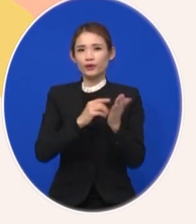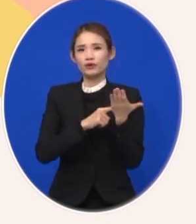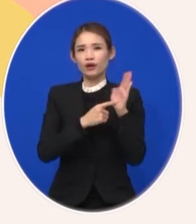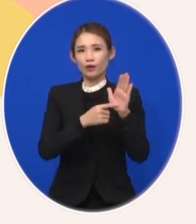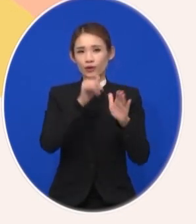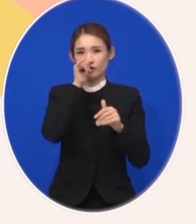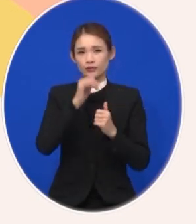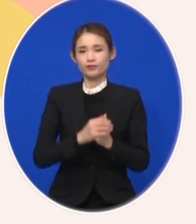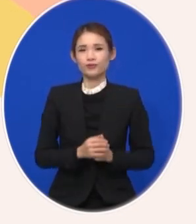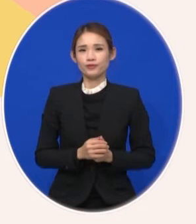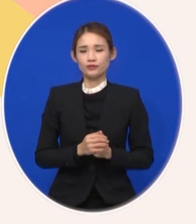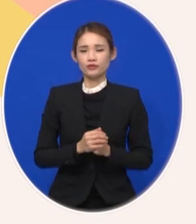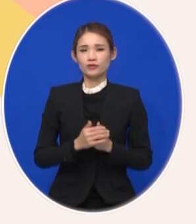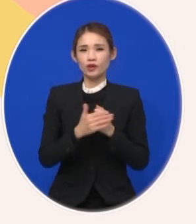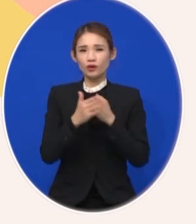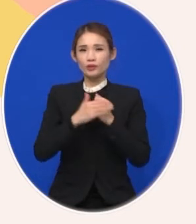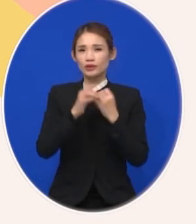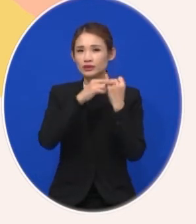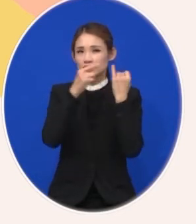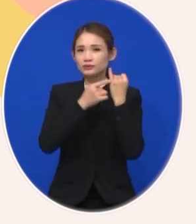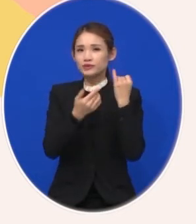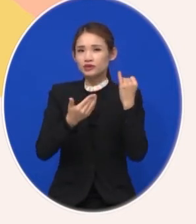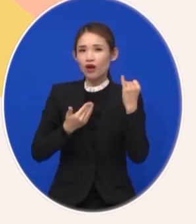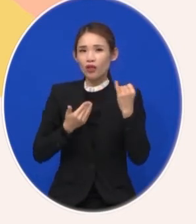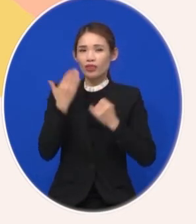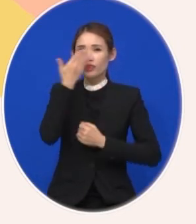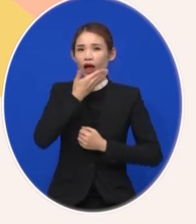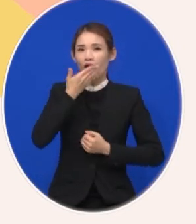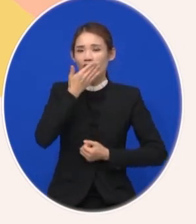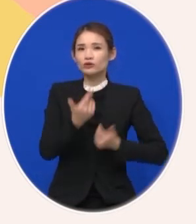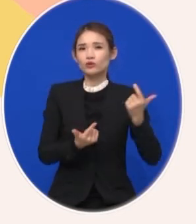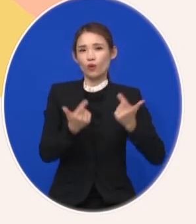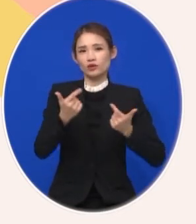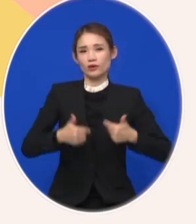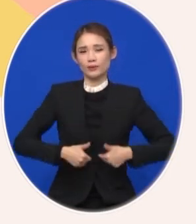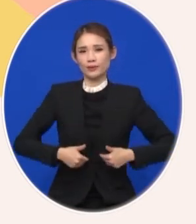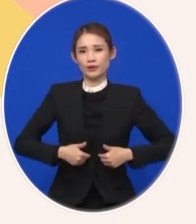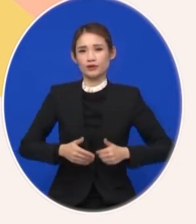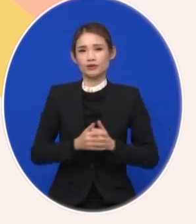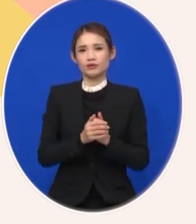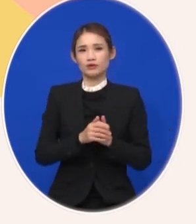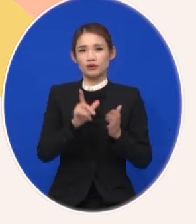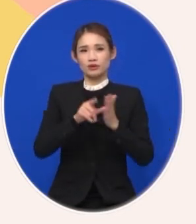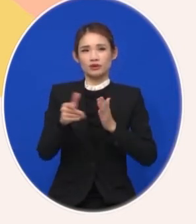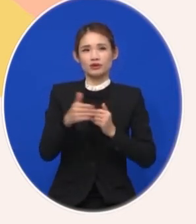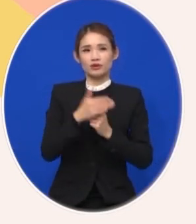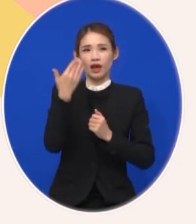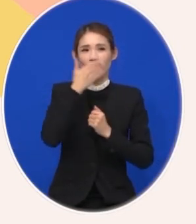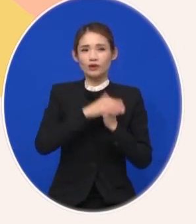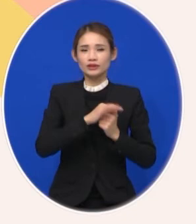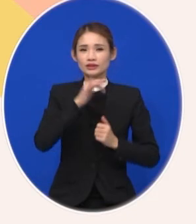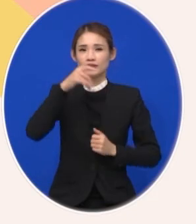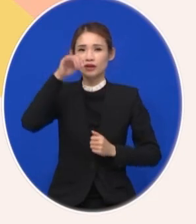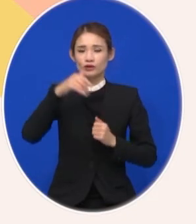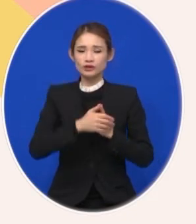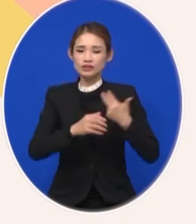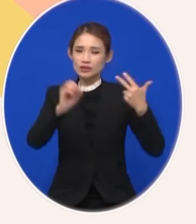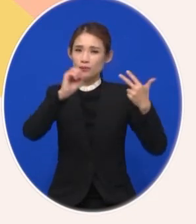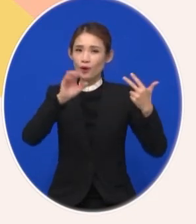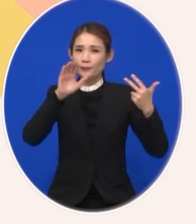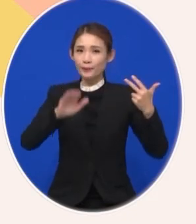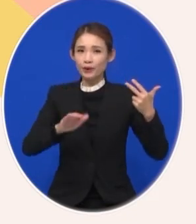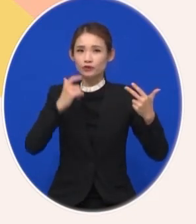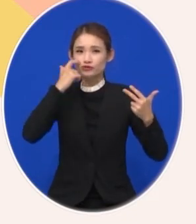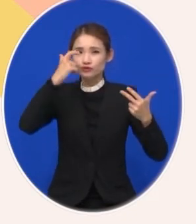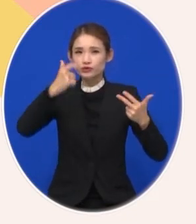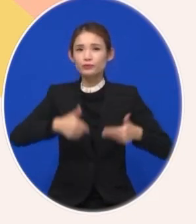알려져 있습니다. 따라서 임신 전부터 혈당 조절이 중요합니다. 이때 당화혈 색소 수준을